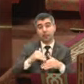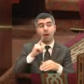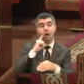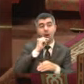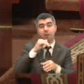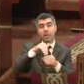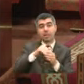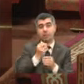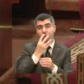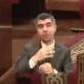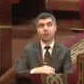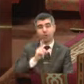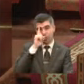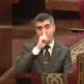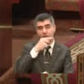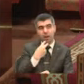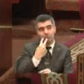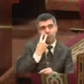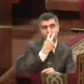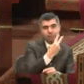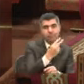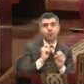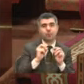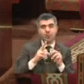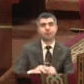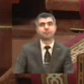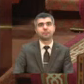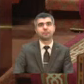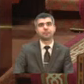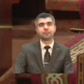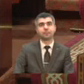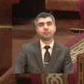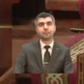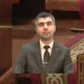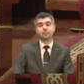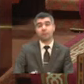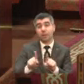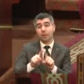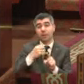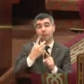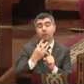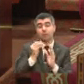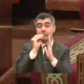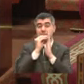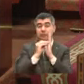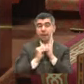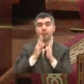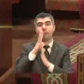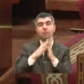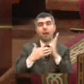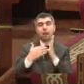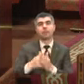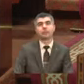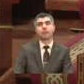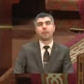النائب محترم غنمشي نشوفها ان شاء الله. القضيه ديال نتخذ قرار ماشي بالضروره، لانه خصها تكون داخله في واحد البرنامج. بالنسبه